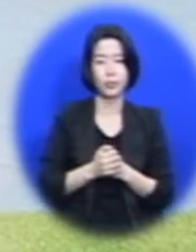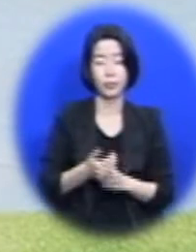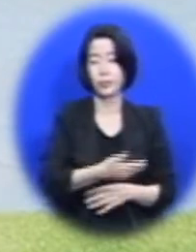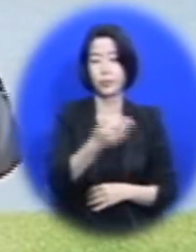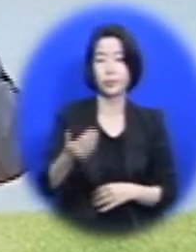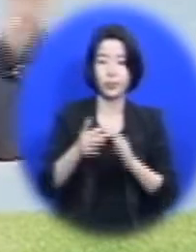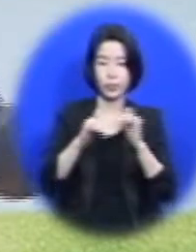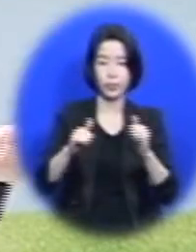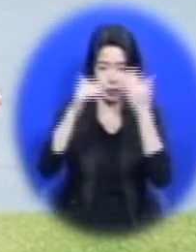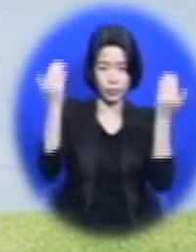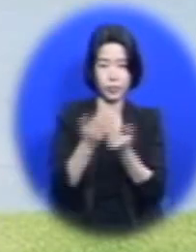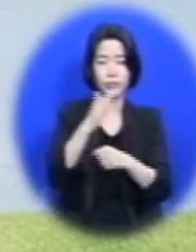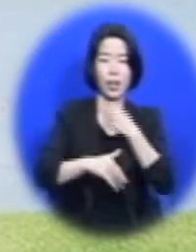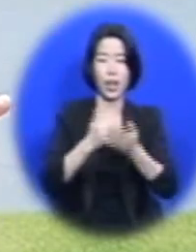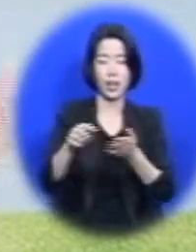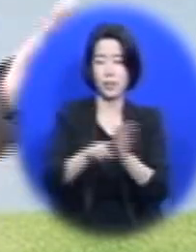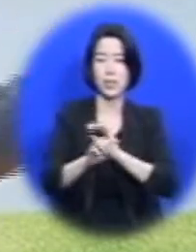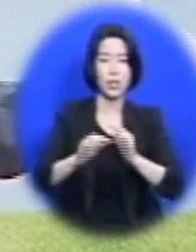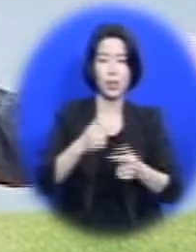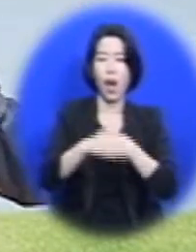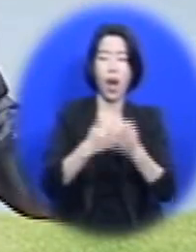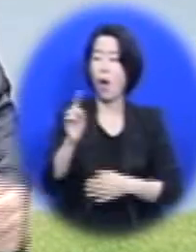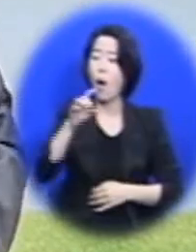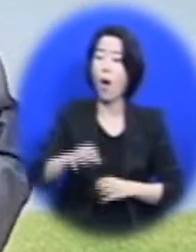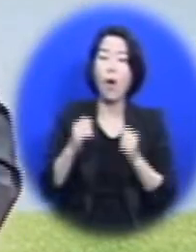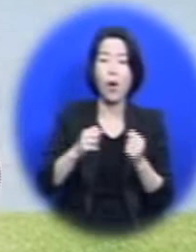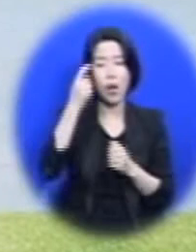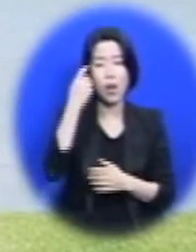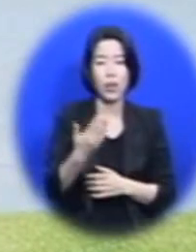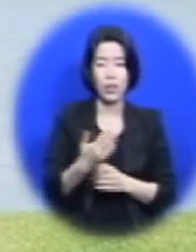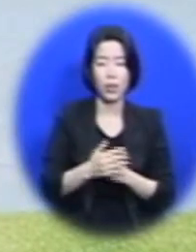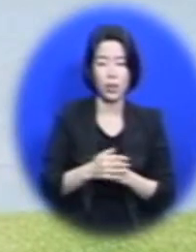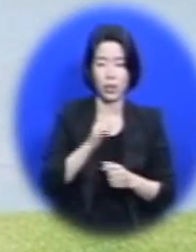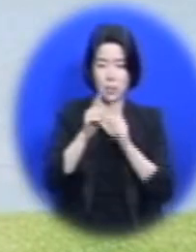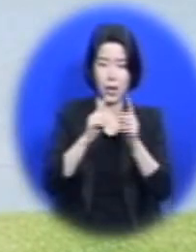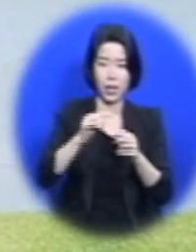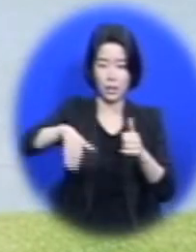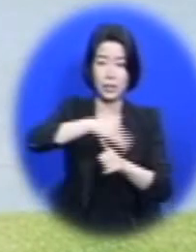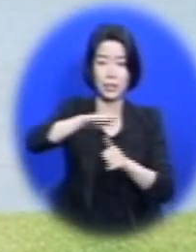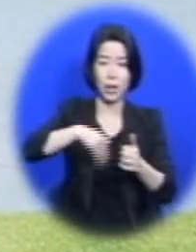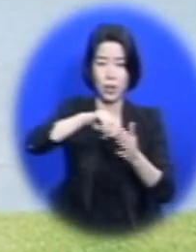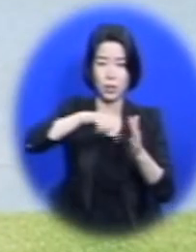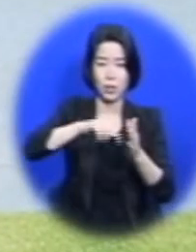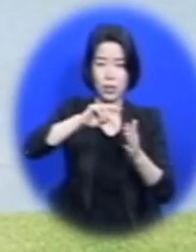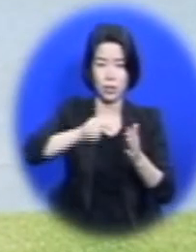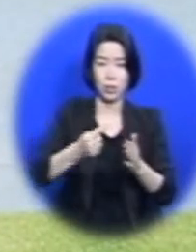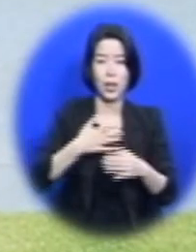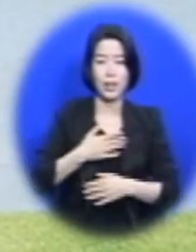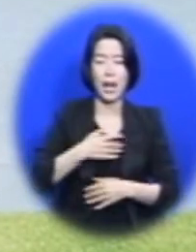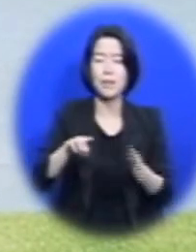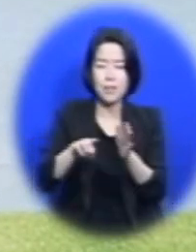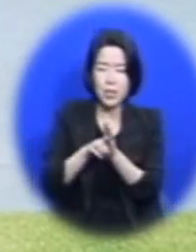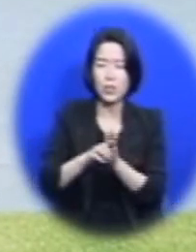여러분, 사람들이 다 하나님을 안 믿고 하나님 어디 계시냐고 그렇게 말을 하는 이런 상황에서도 나는